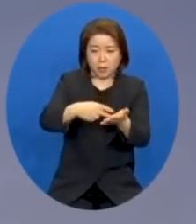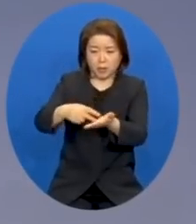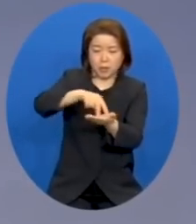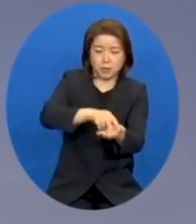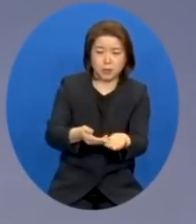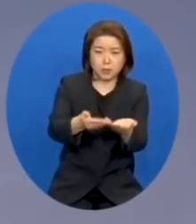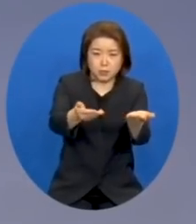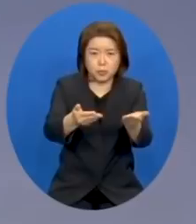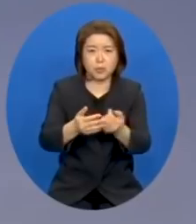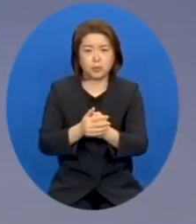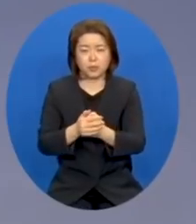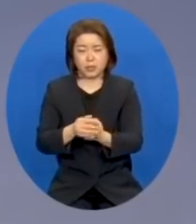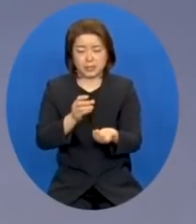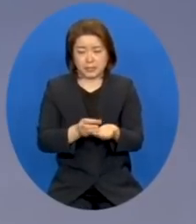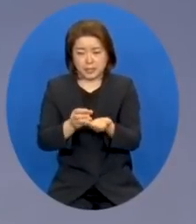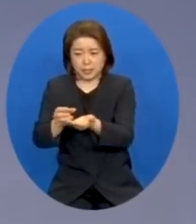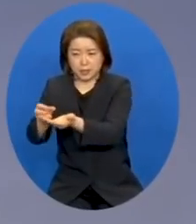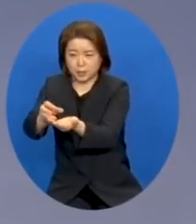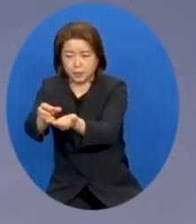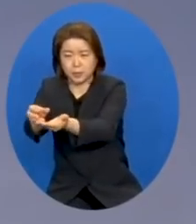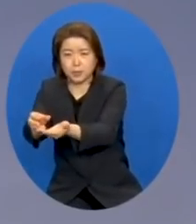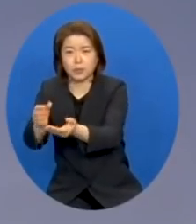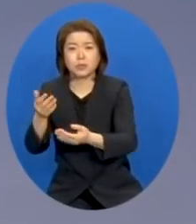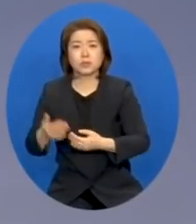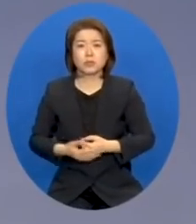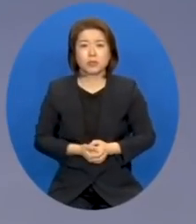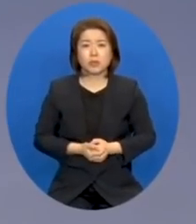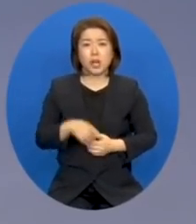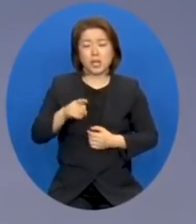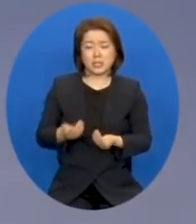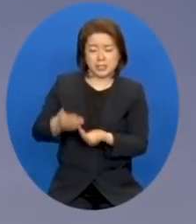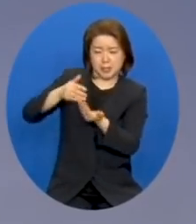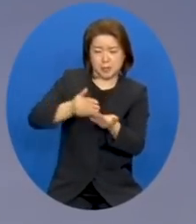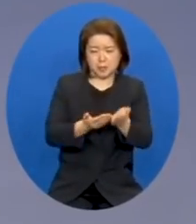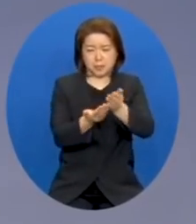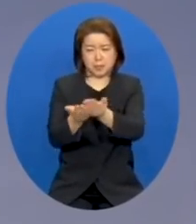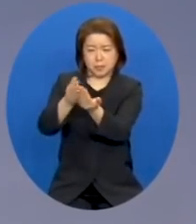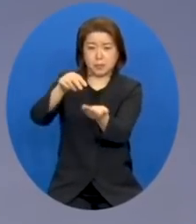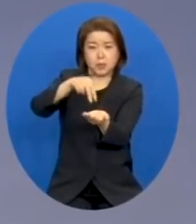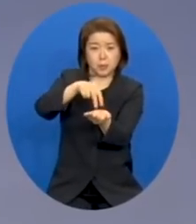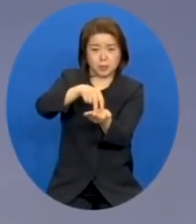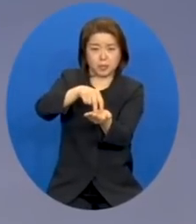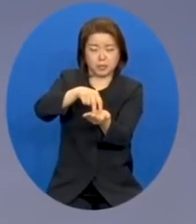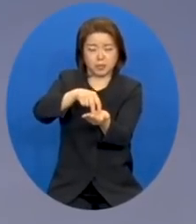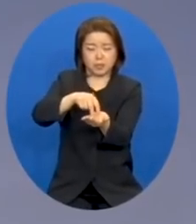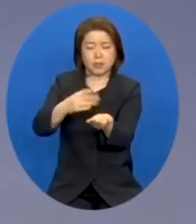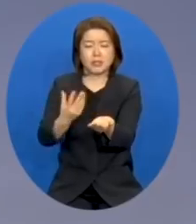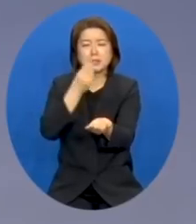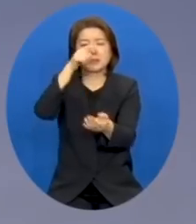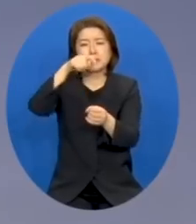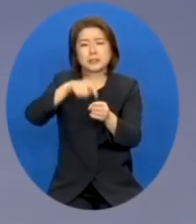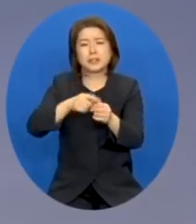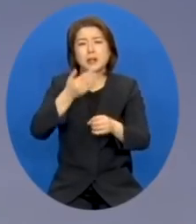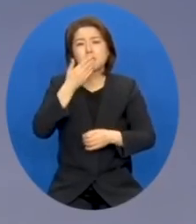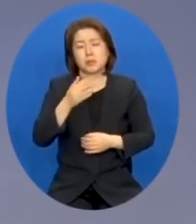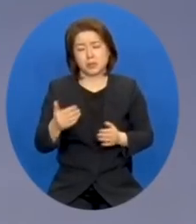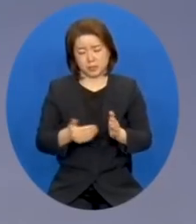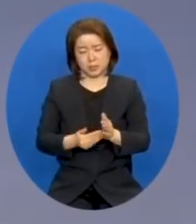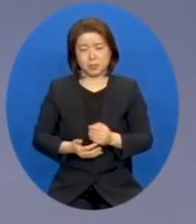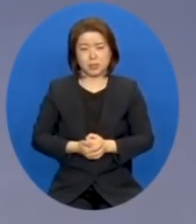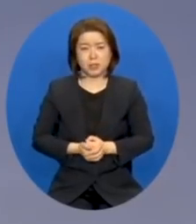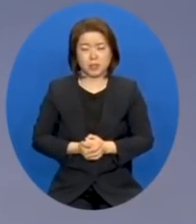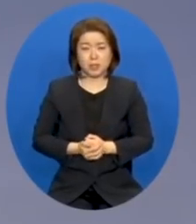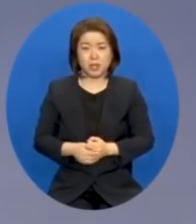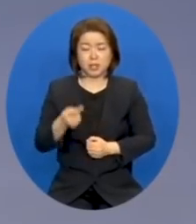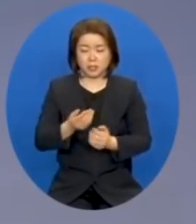전해드리고 자를 가지고 가서 전해 드리면서 그 풍랑이 이는 배 위에서 성찰을 했습니다 그런데 그